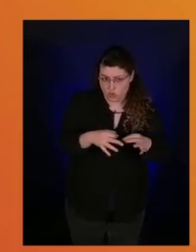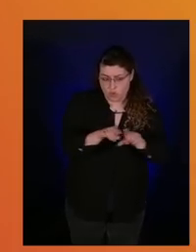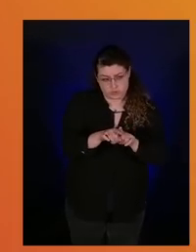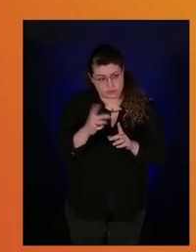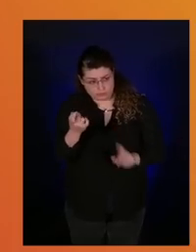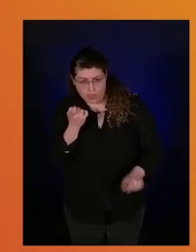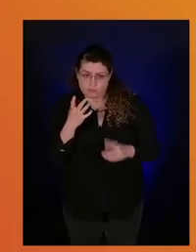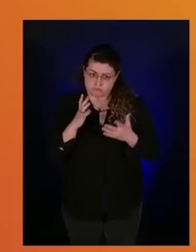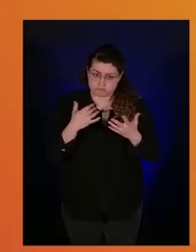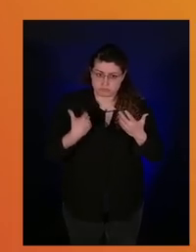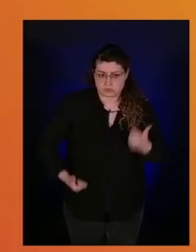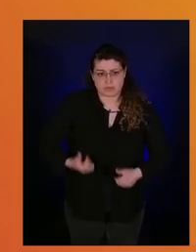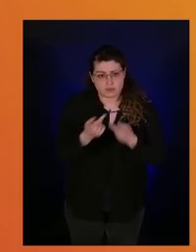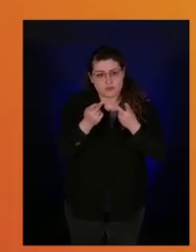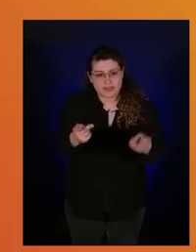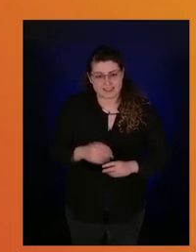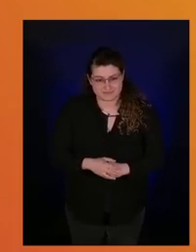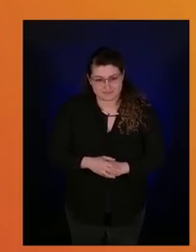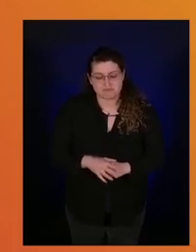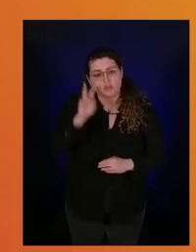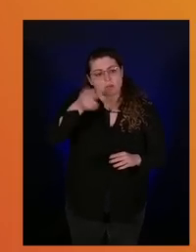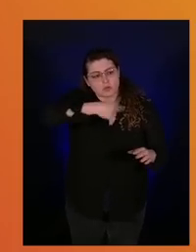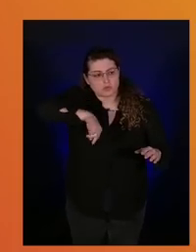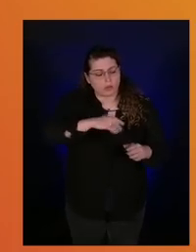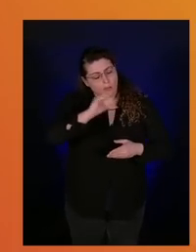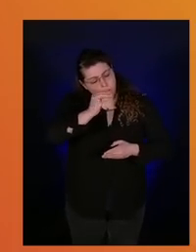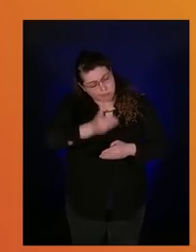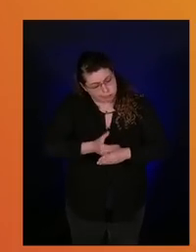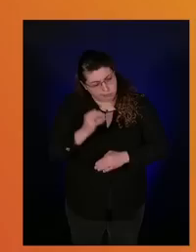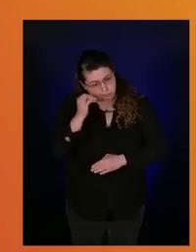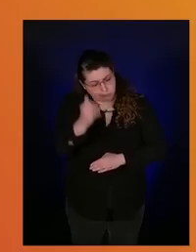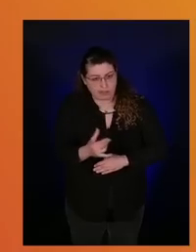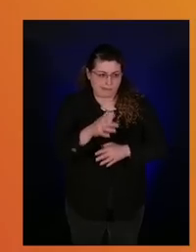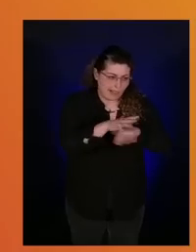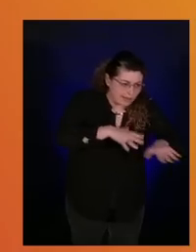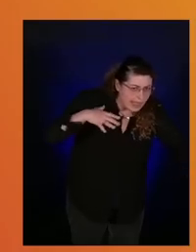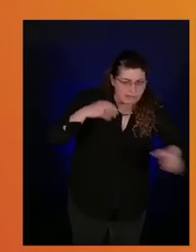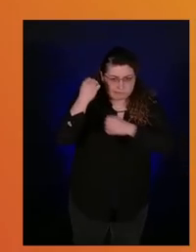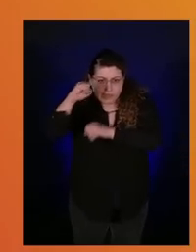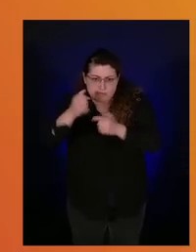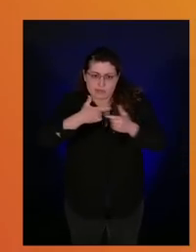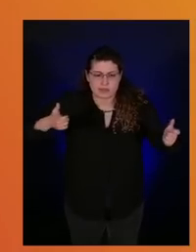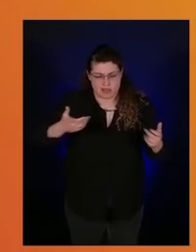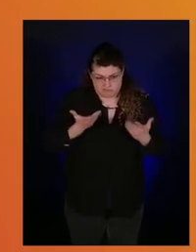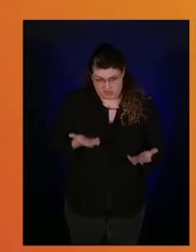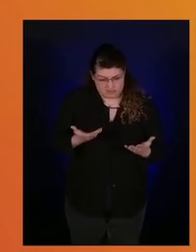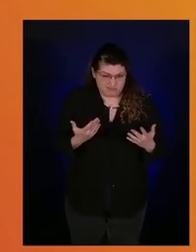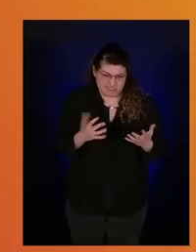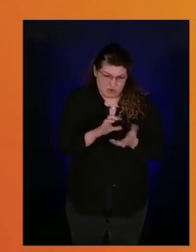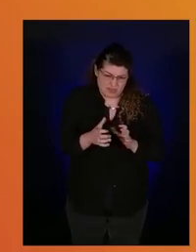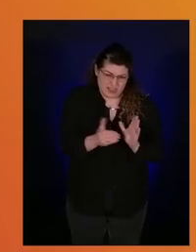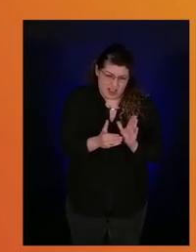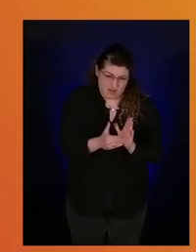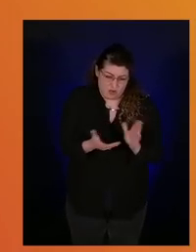Publics. D'habitude chez nous ça roupille pas mal sur les grèves et même en ce moment c'est quand même un peu compliqué.